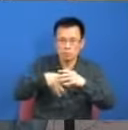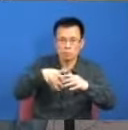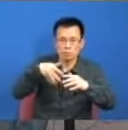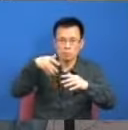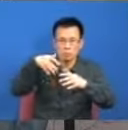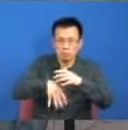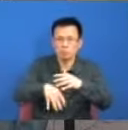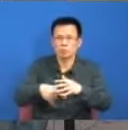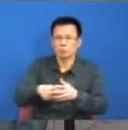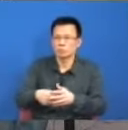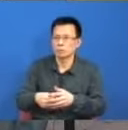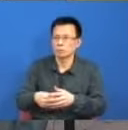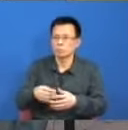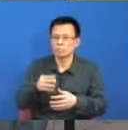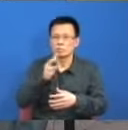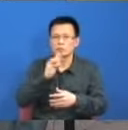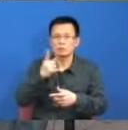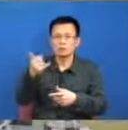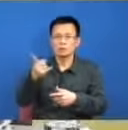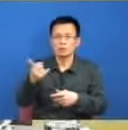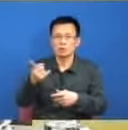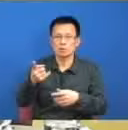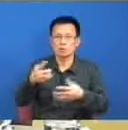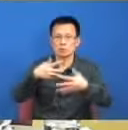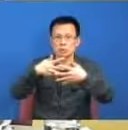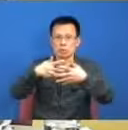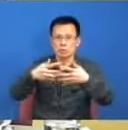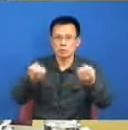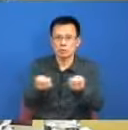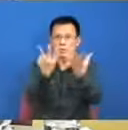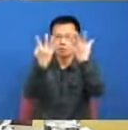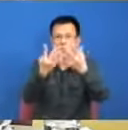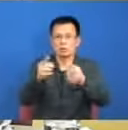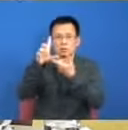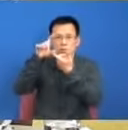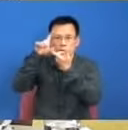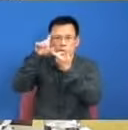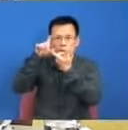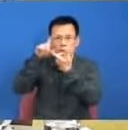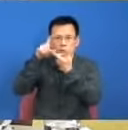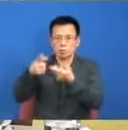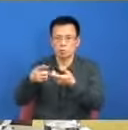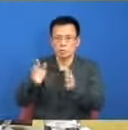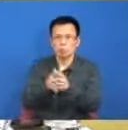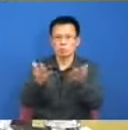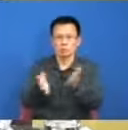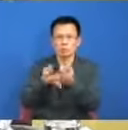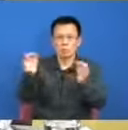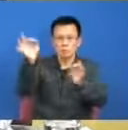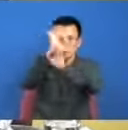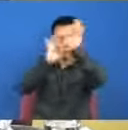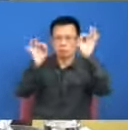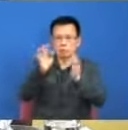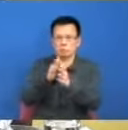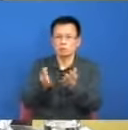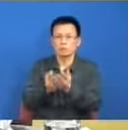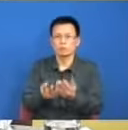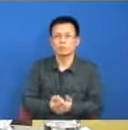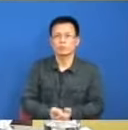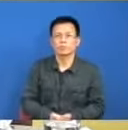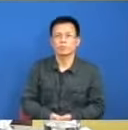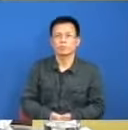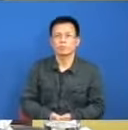都是在這個是事件的時候呢的一張的圖片來的真的、啊、就這個是星島的那他們為了